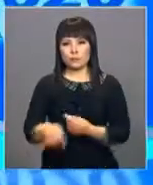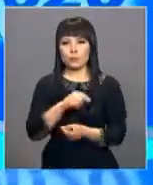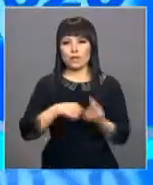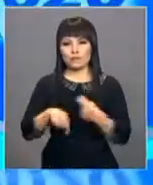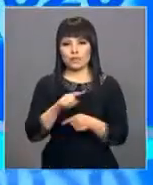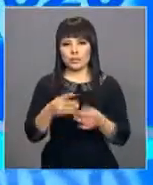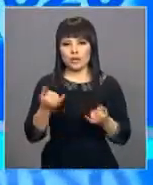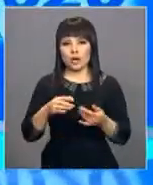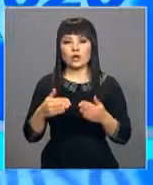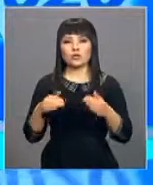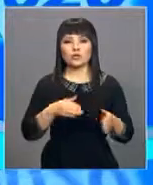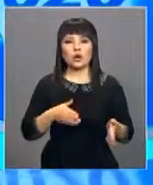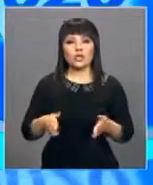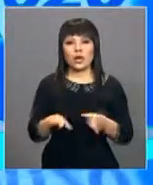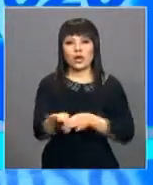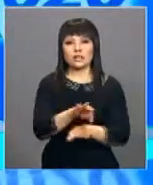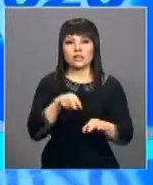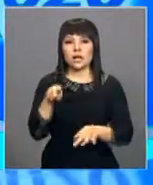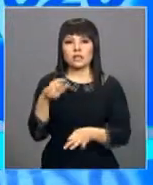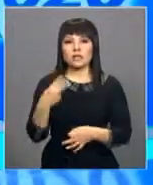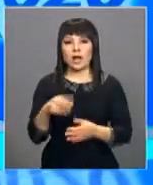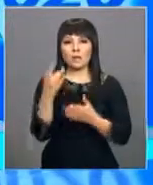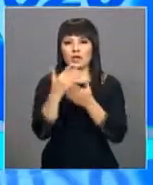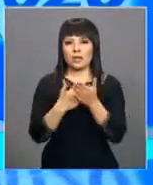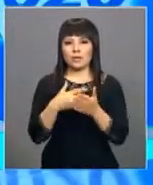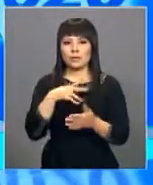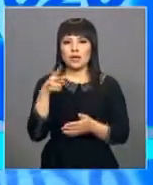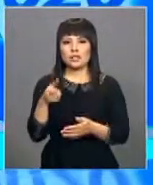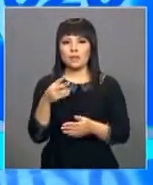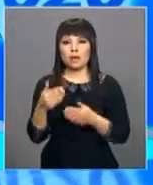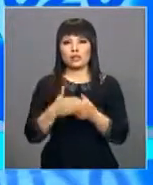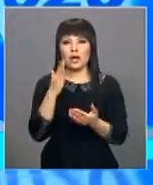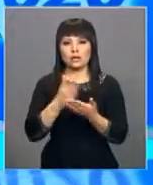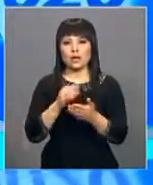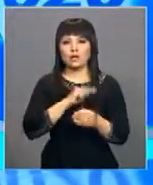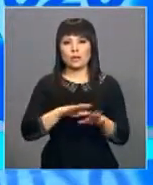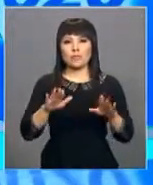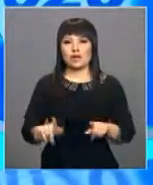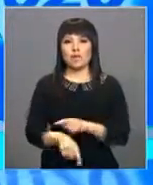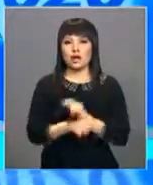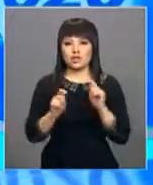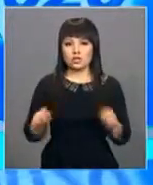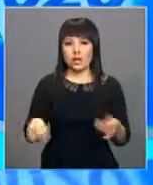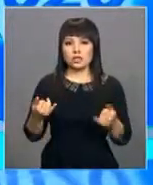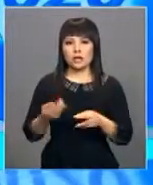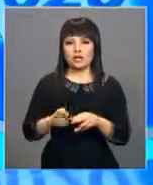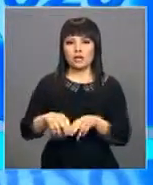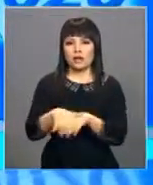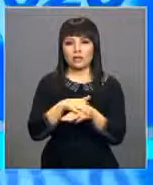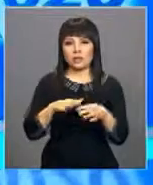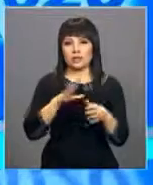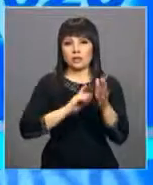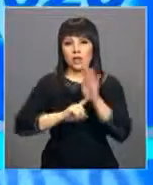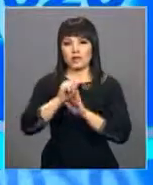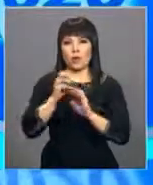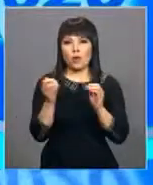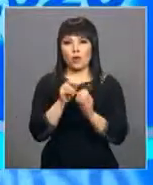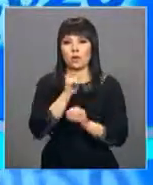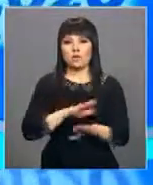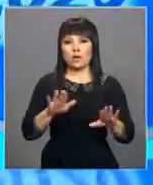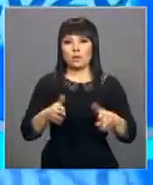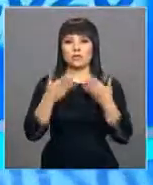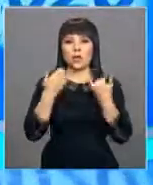Оралда бизнестің жол картасы 2020 бағдарламасы аясында 2000-нан астам жаңа жұмыс орны ашылды. Тек жыл басынан бері 10